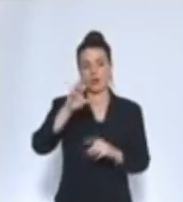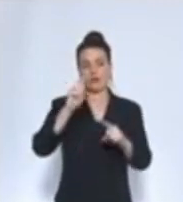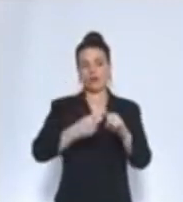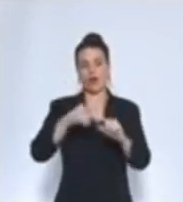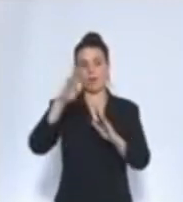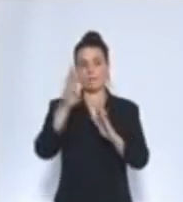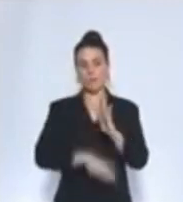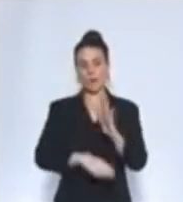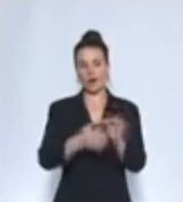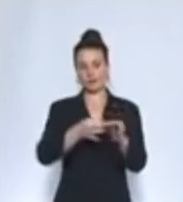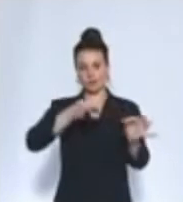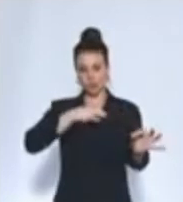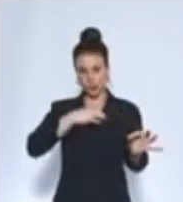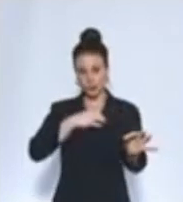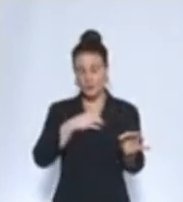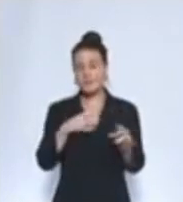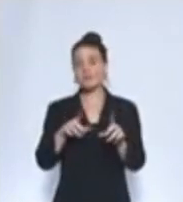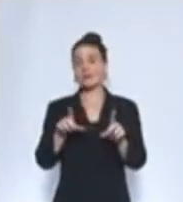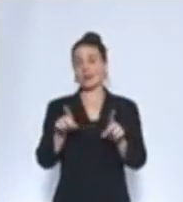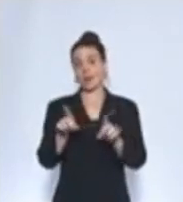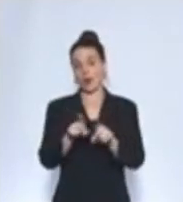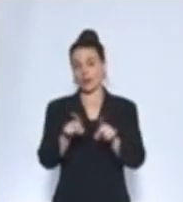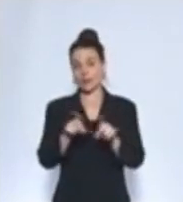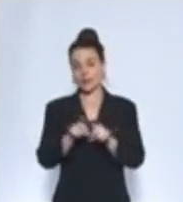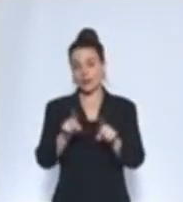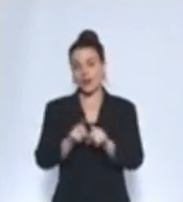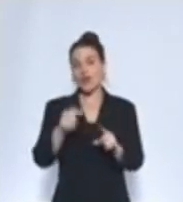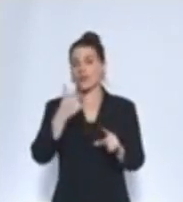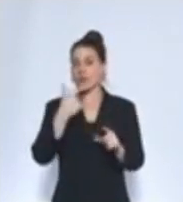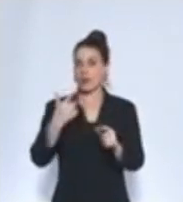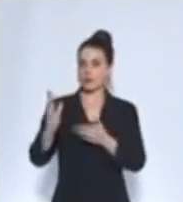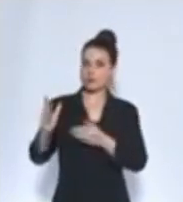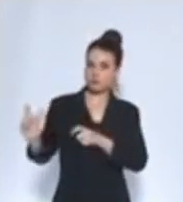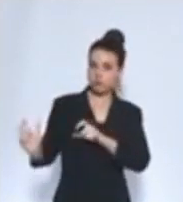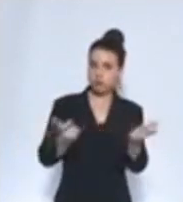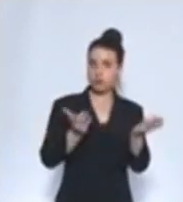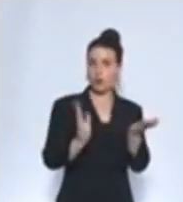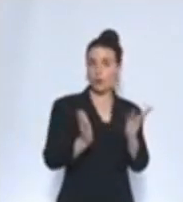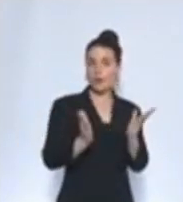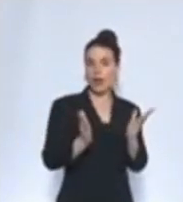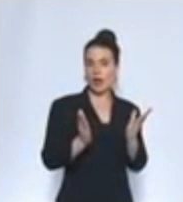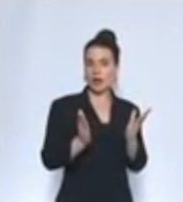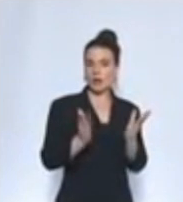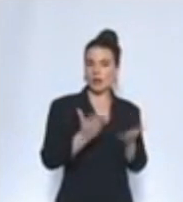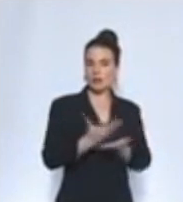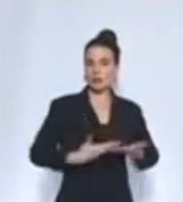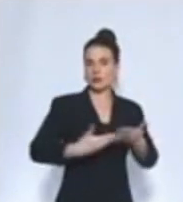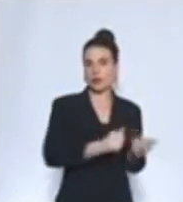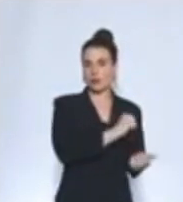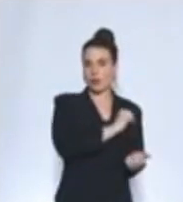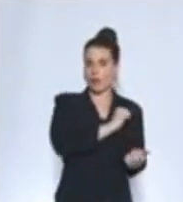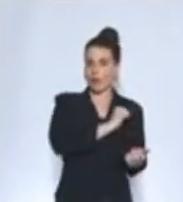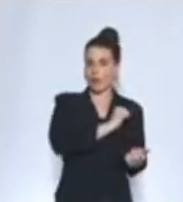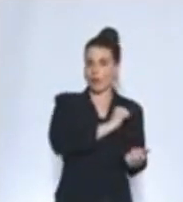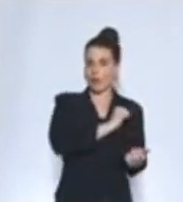hospitalisé en soins critiques, c'est-à-dire avec des formes graves, par rapport à une personne non vaccinée.